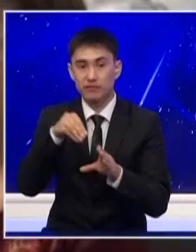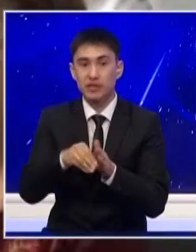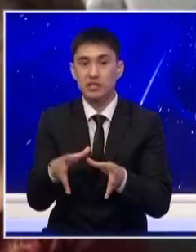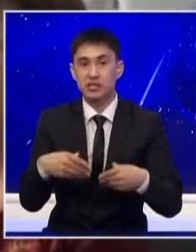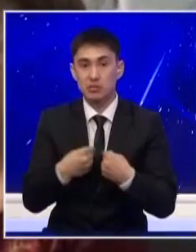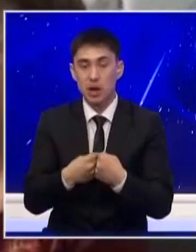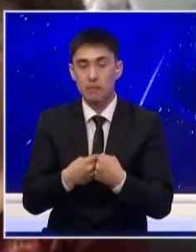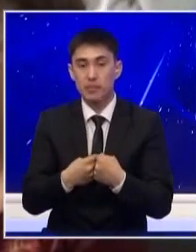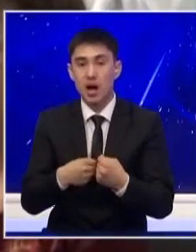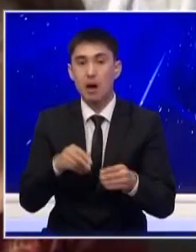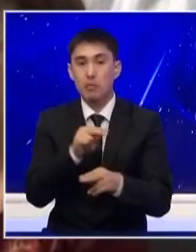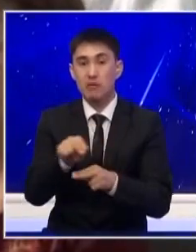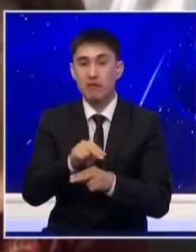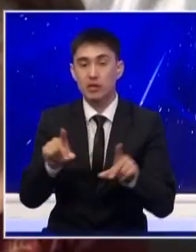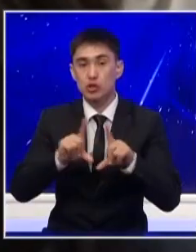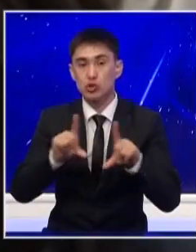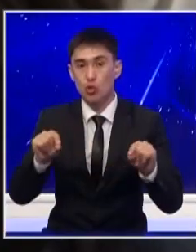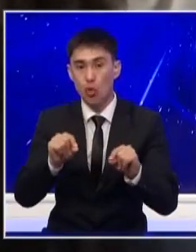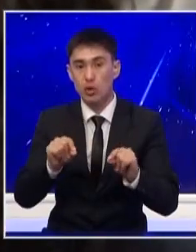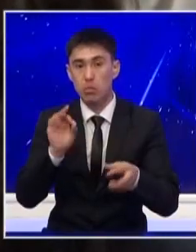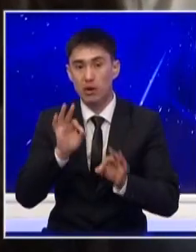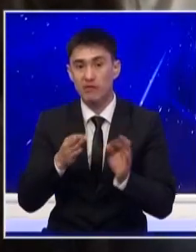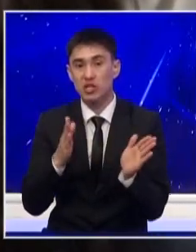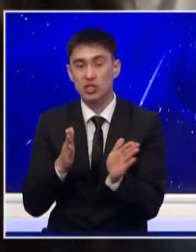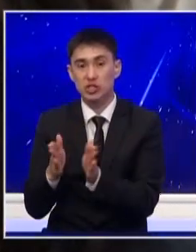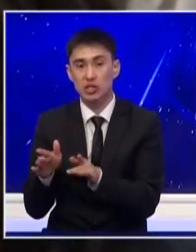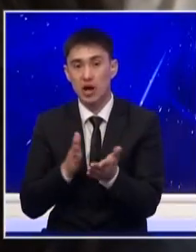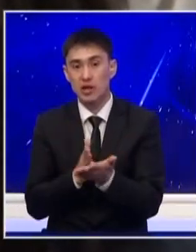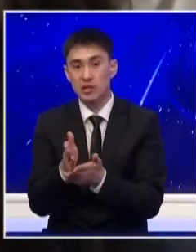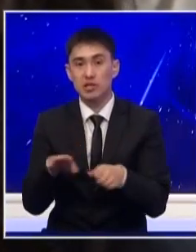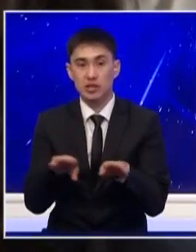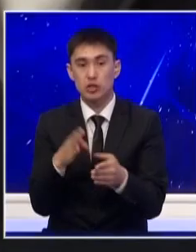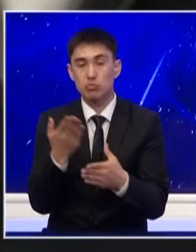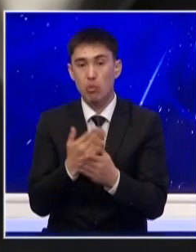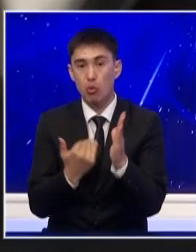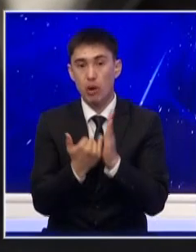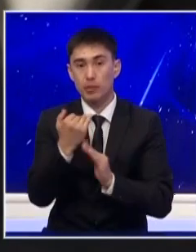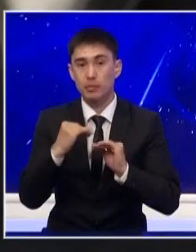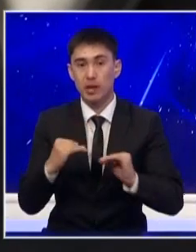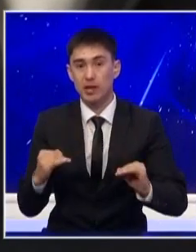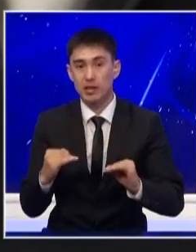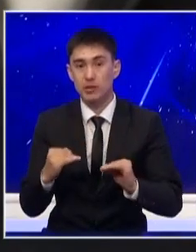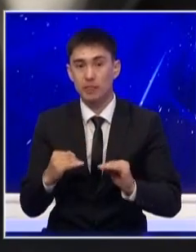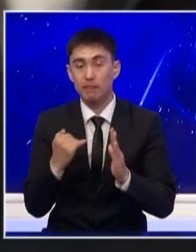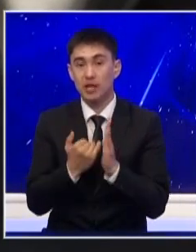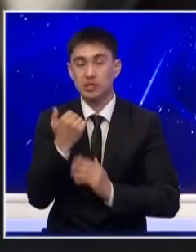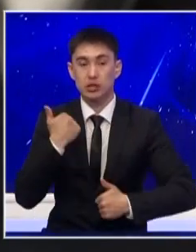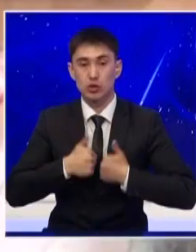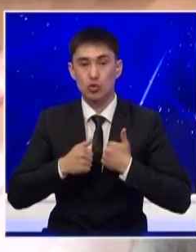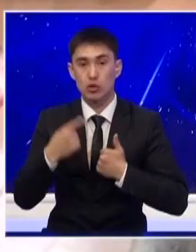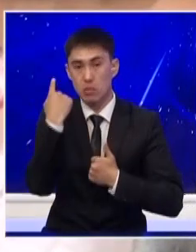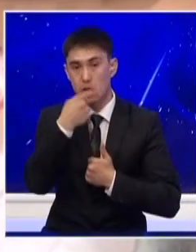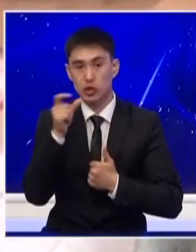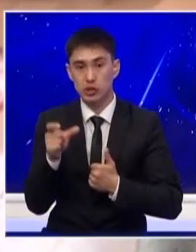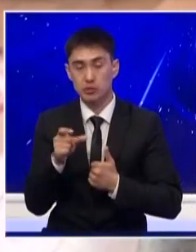семья. Однако прививаемые со школьной скамьи правильные жизненные ориентиры также помогут подрастающему поколению расти достойными